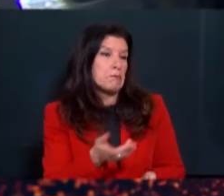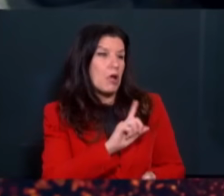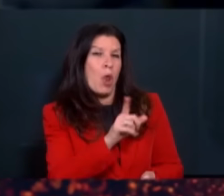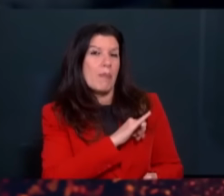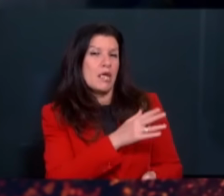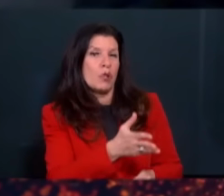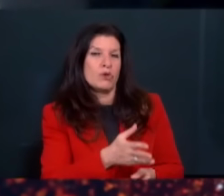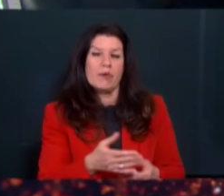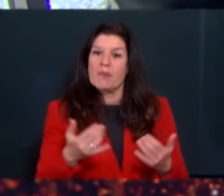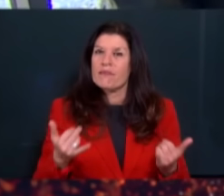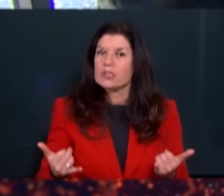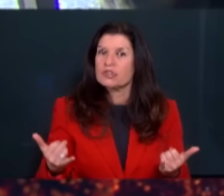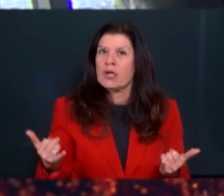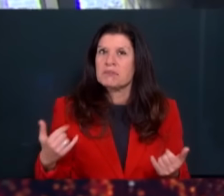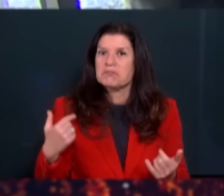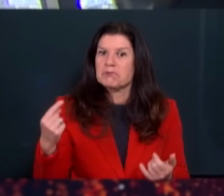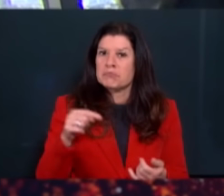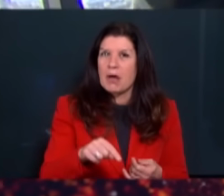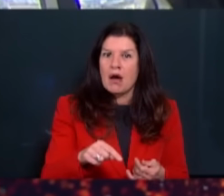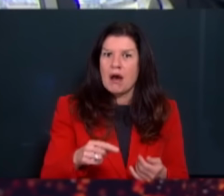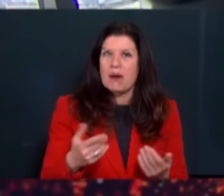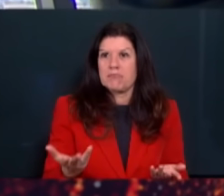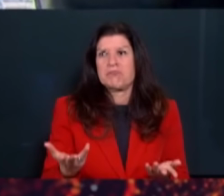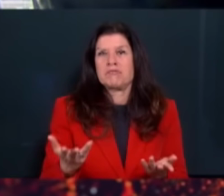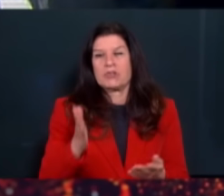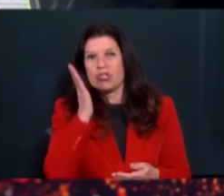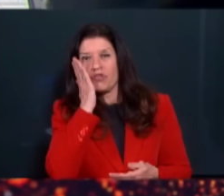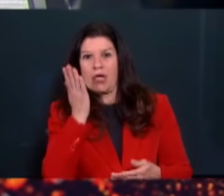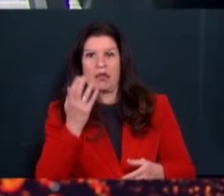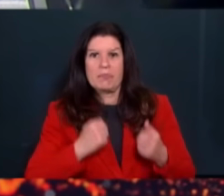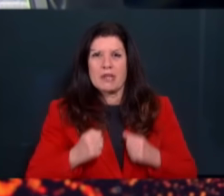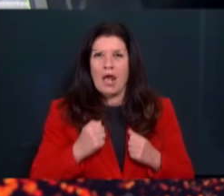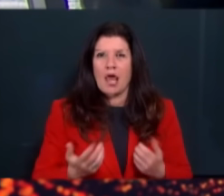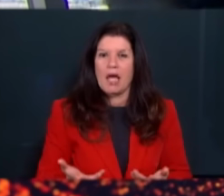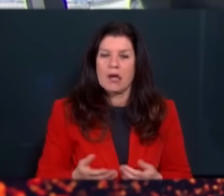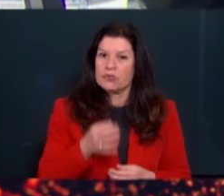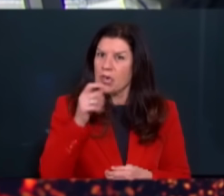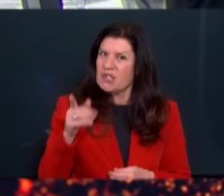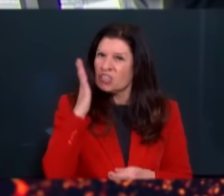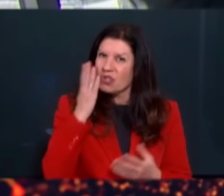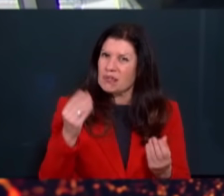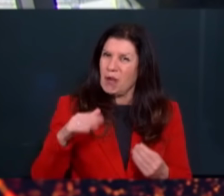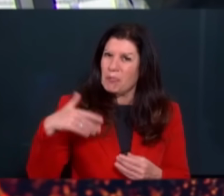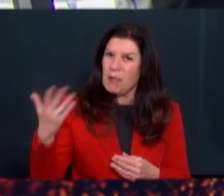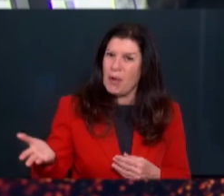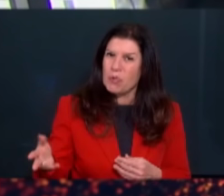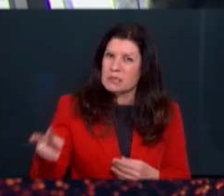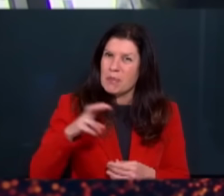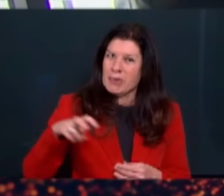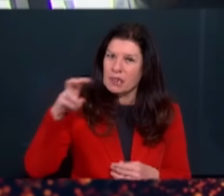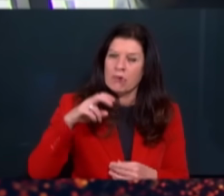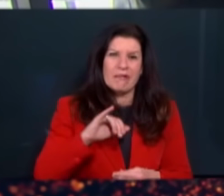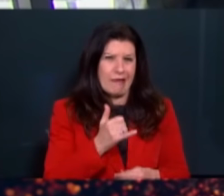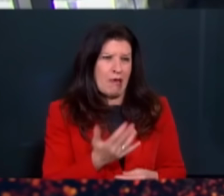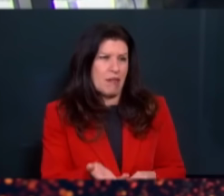זה, אתה יודע, אתה ישן, מתקלח, הנה, נקי, והכל. ישנת הרבה בחדרי מדרגות? כן, וכל מי שבחוץ, אף אחד לא נותן לך כוס